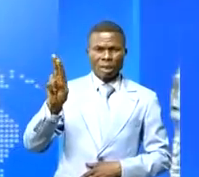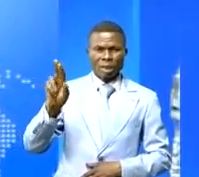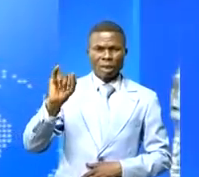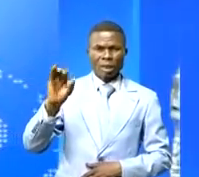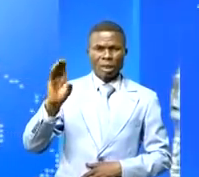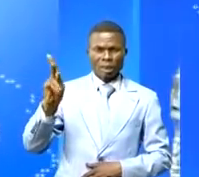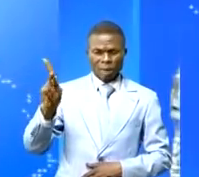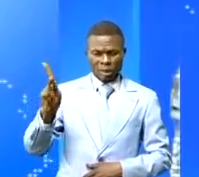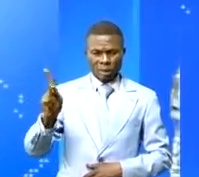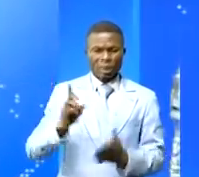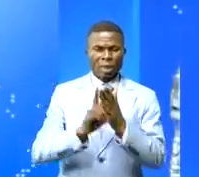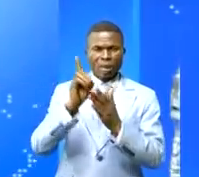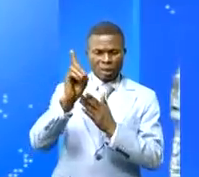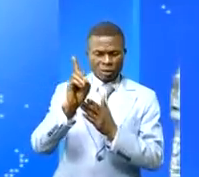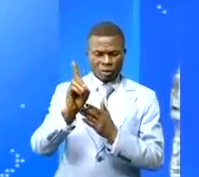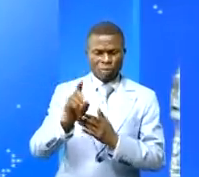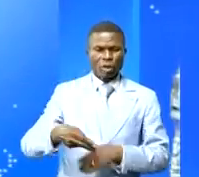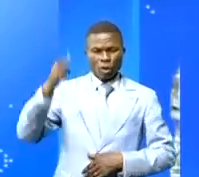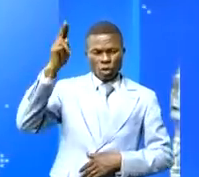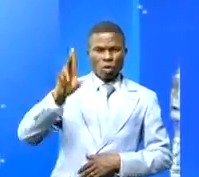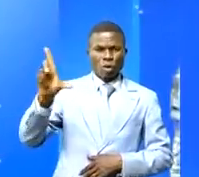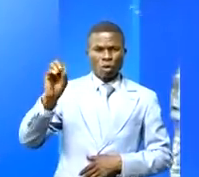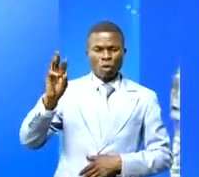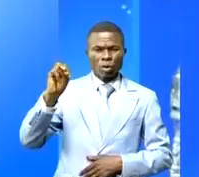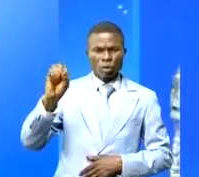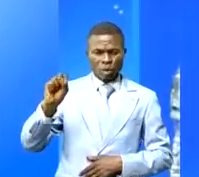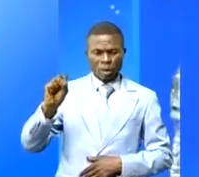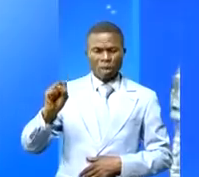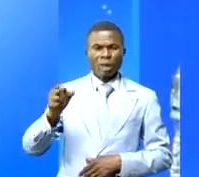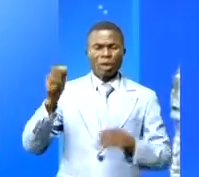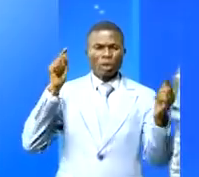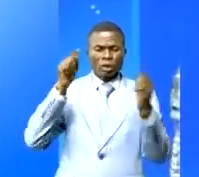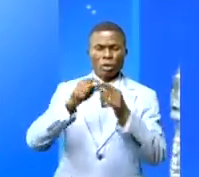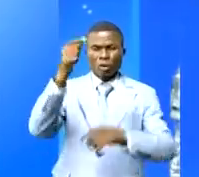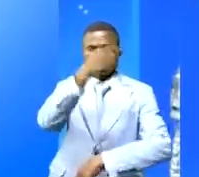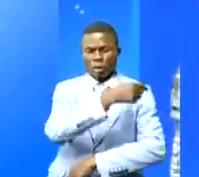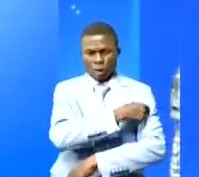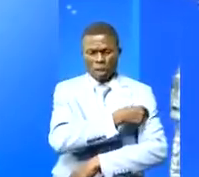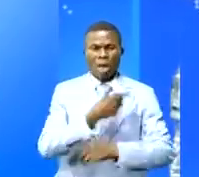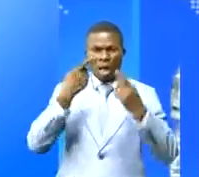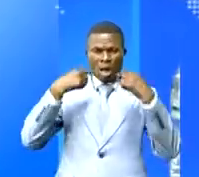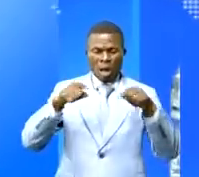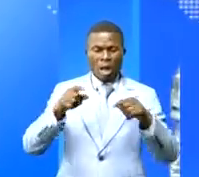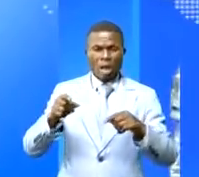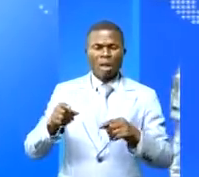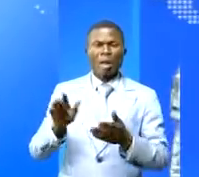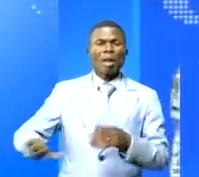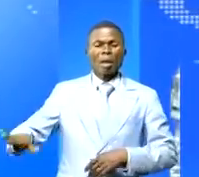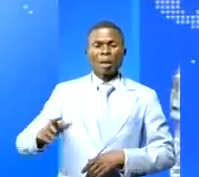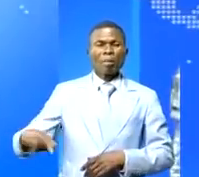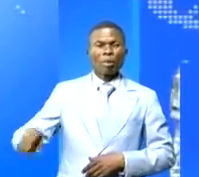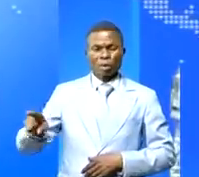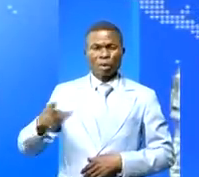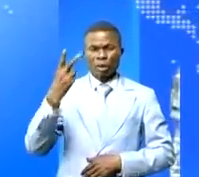Les développements de la province du Haut-Lomami et la semaine africaine de la vaccination annoncée dans cette partie du pays.